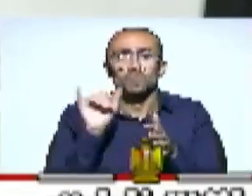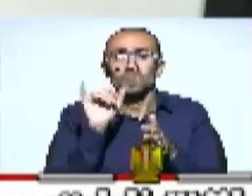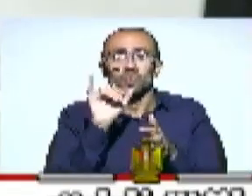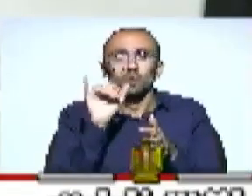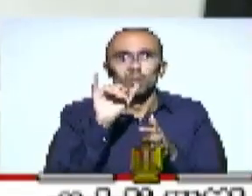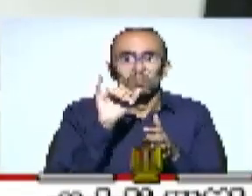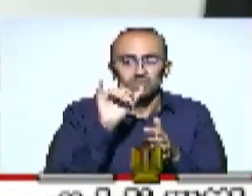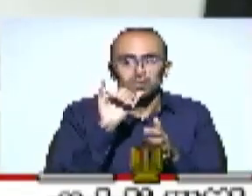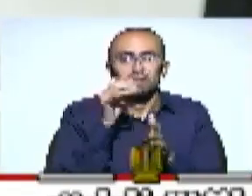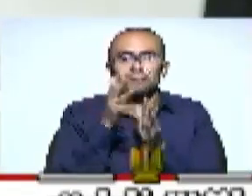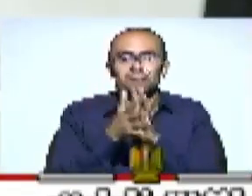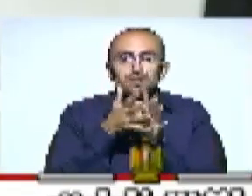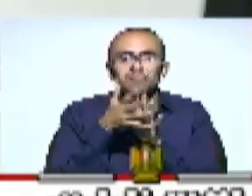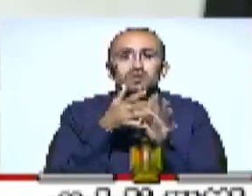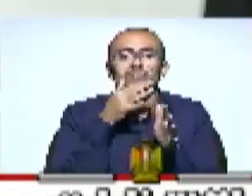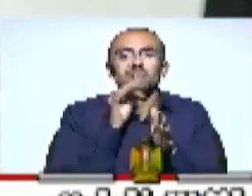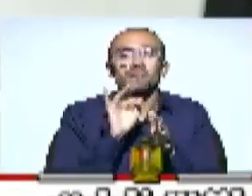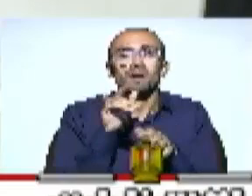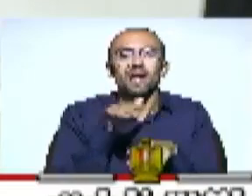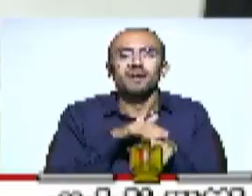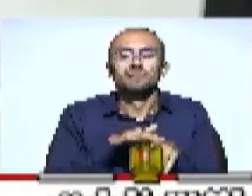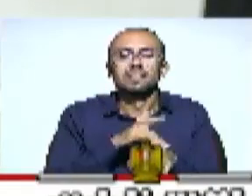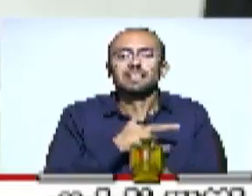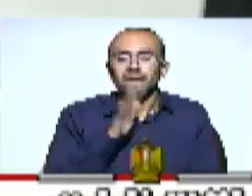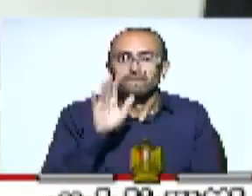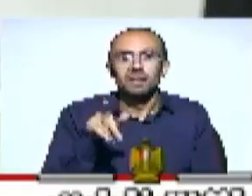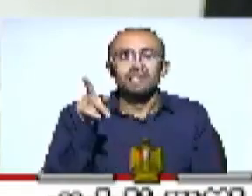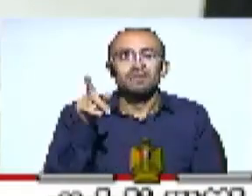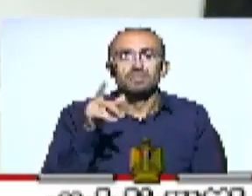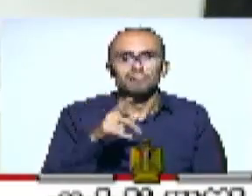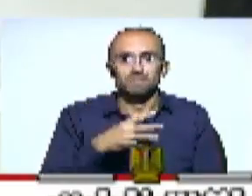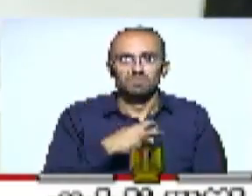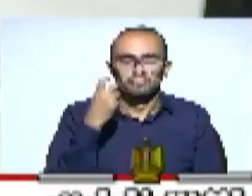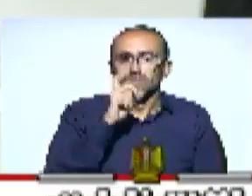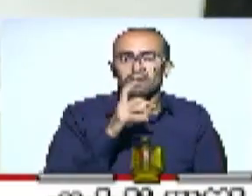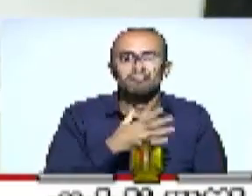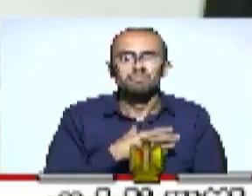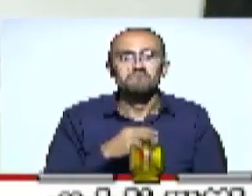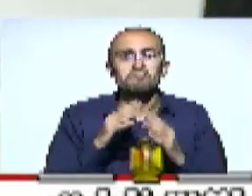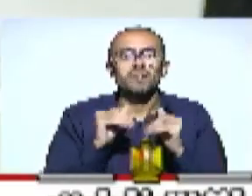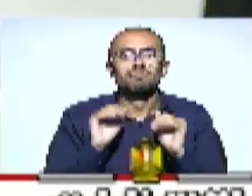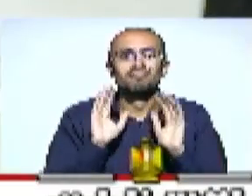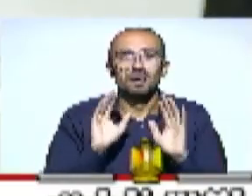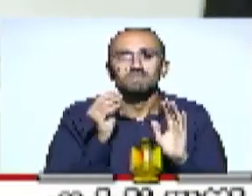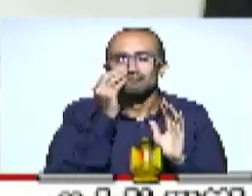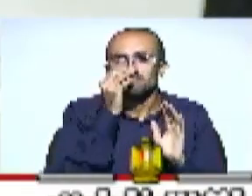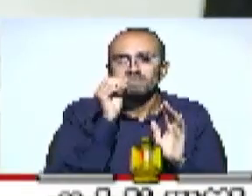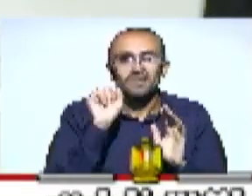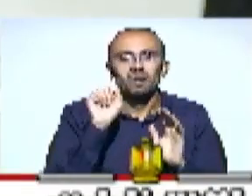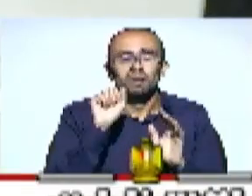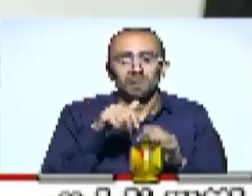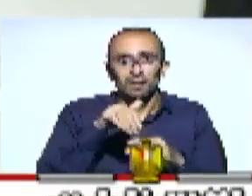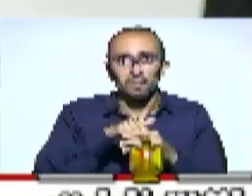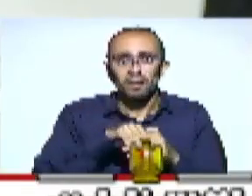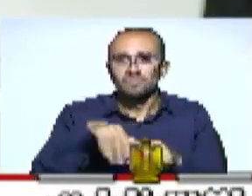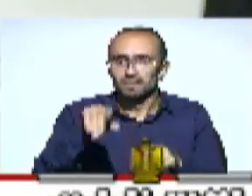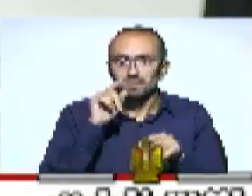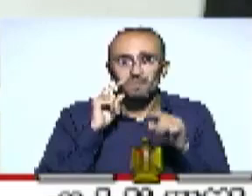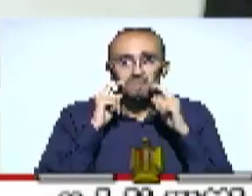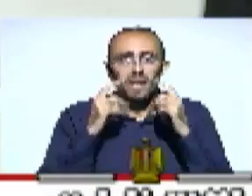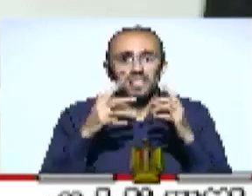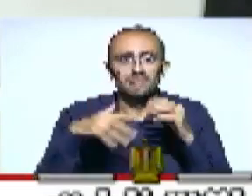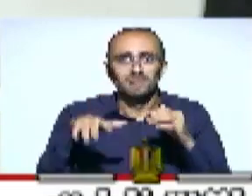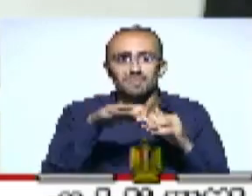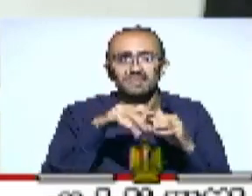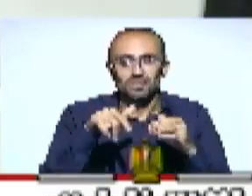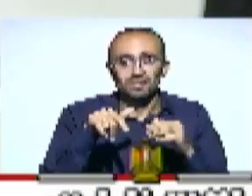حدث رسمي وهام برضو بنلاقي عنده اللمحه الانسانيه والمصريه اللي بنحسها دايما، ودي ما غابتش في الانتخابات. في